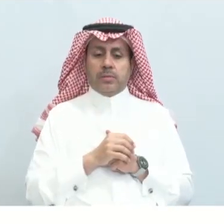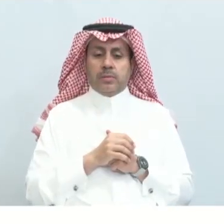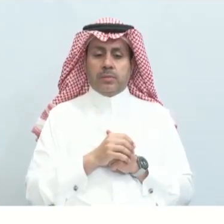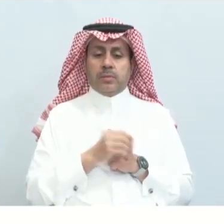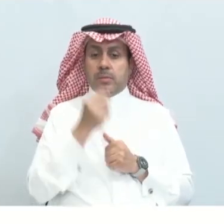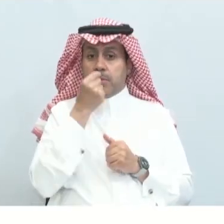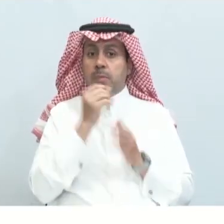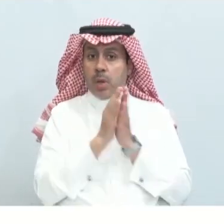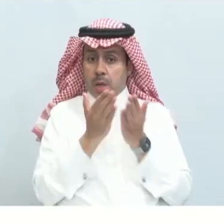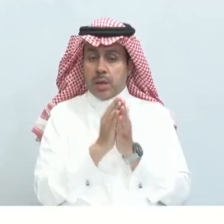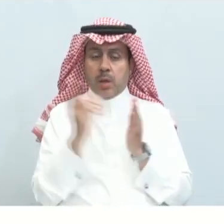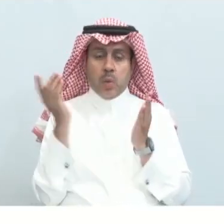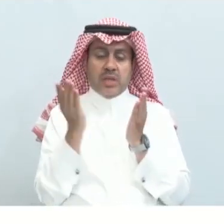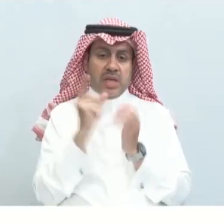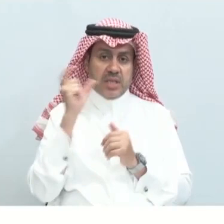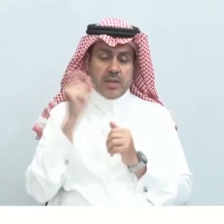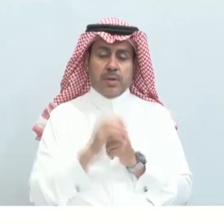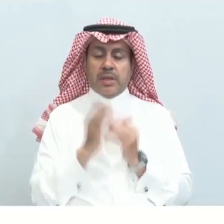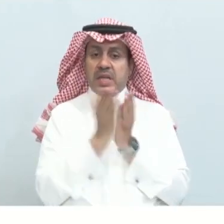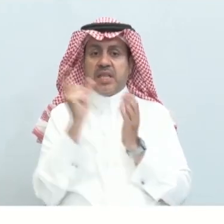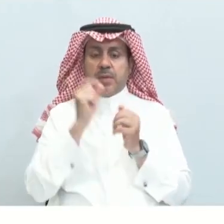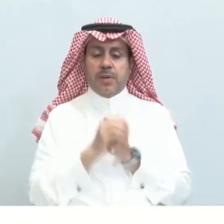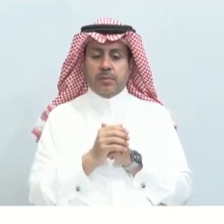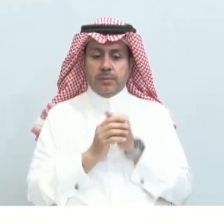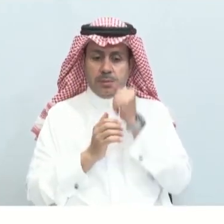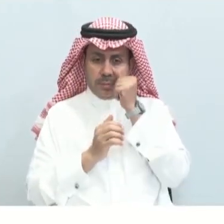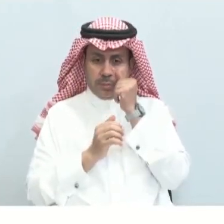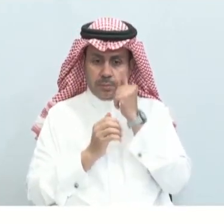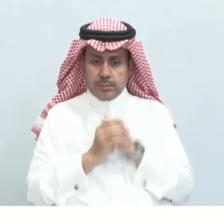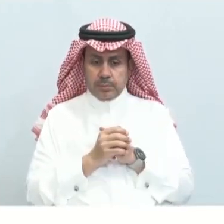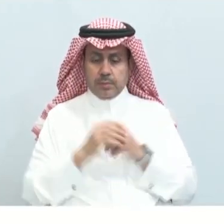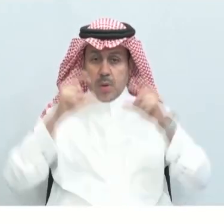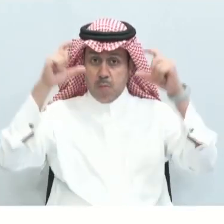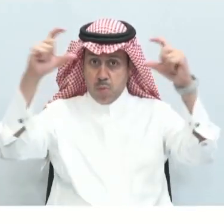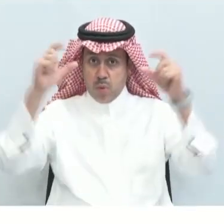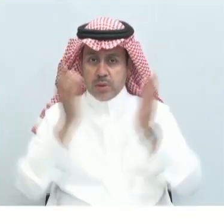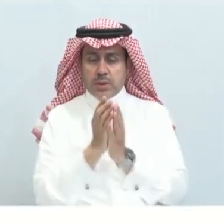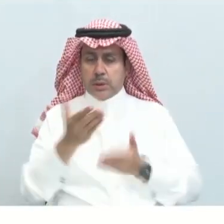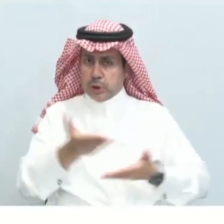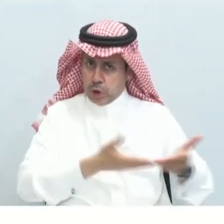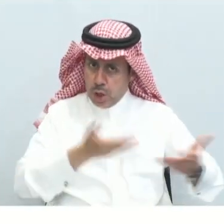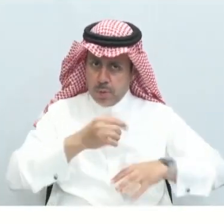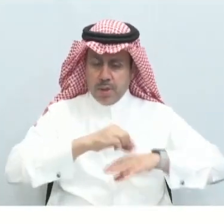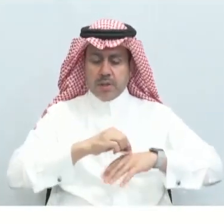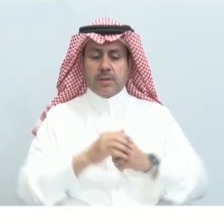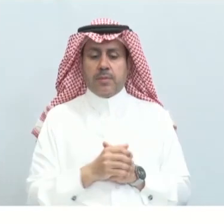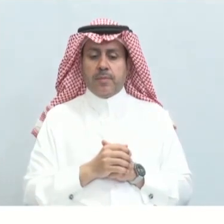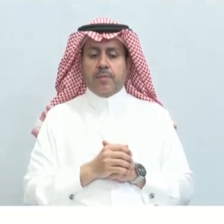الماده القران الكريم والدراسات الاسلاميه وموضوع الدرس التعامل مع الناس